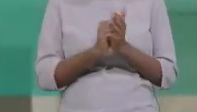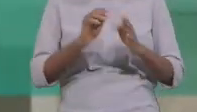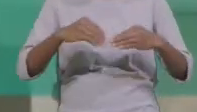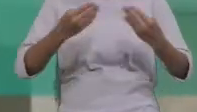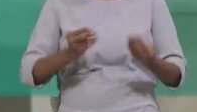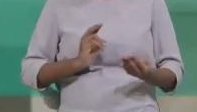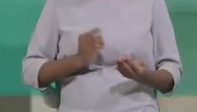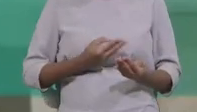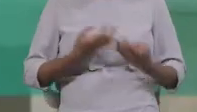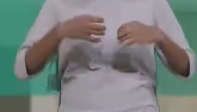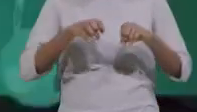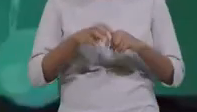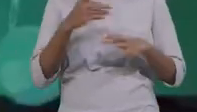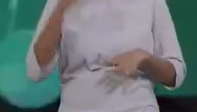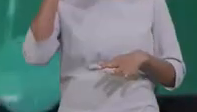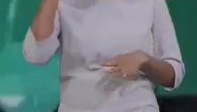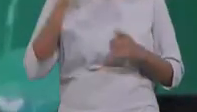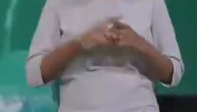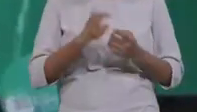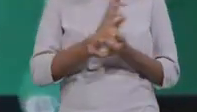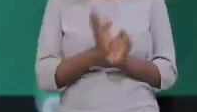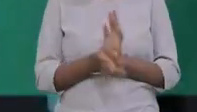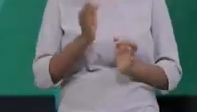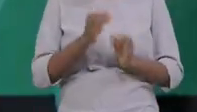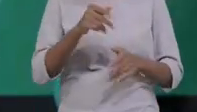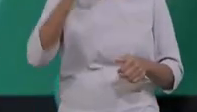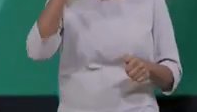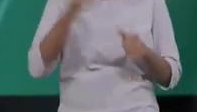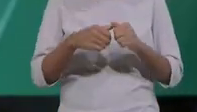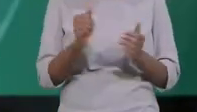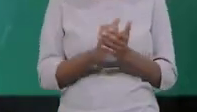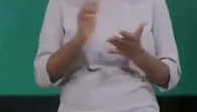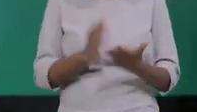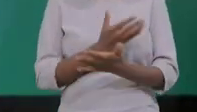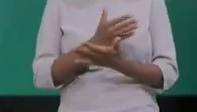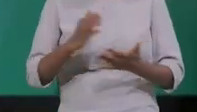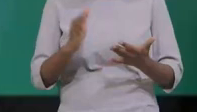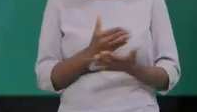la repentance et le pardon. C'est lui qui nous donne même la pensée de nous repentir.